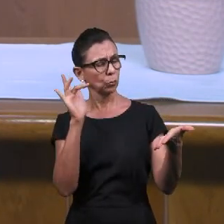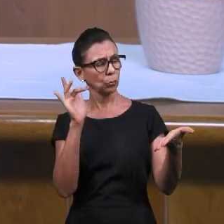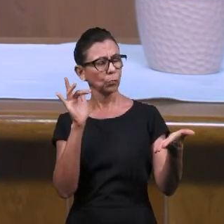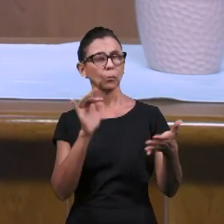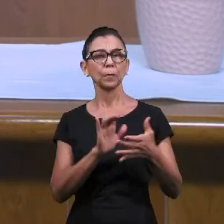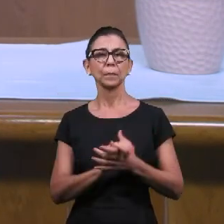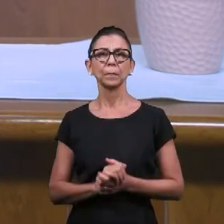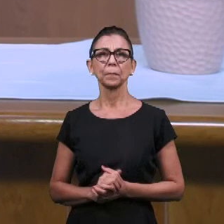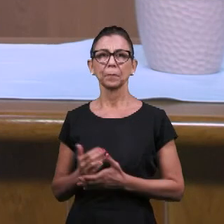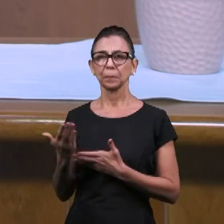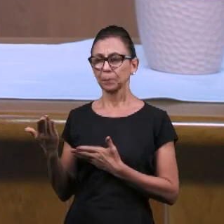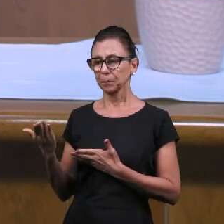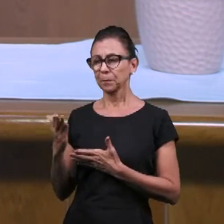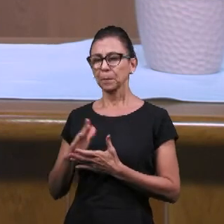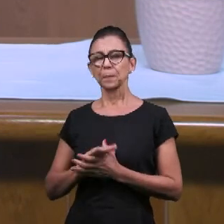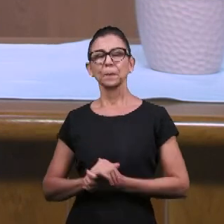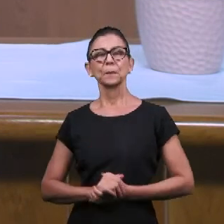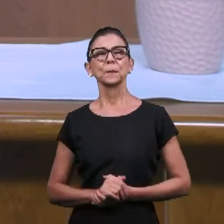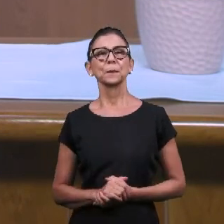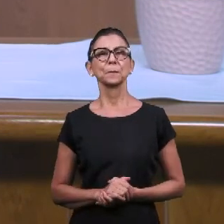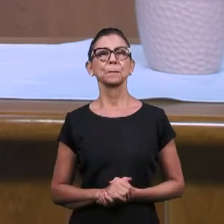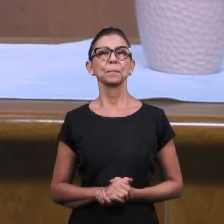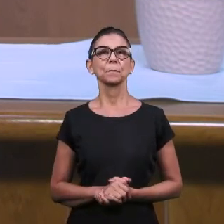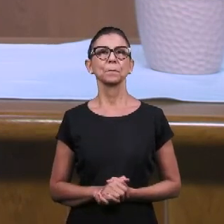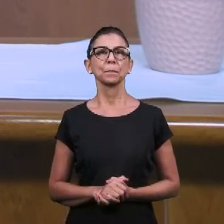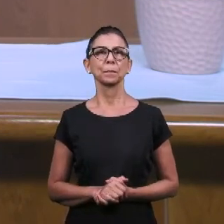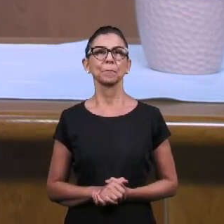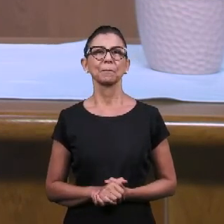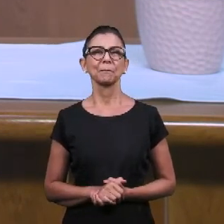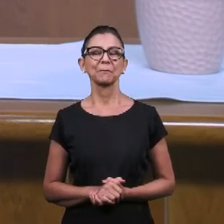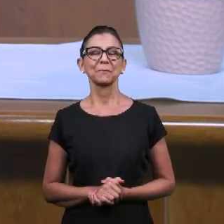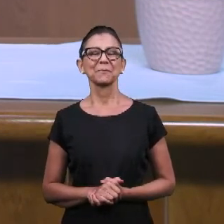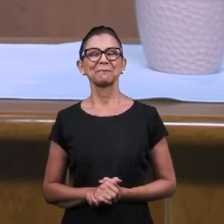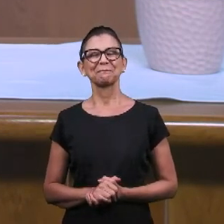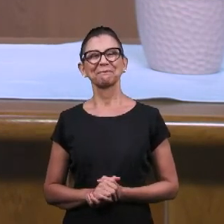те, кто же живет в Бразилии, это телефон горячей линии,